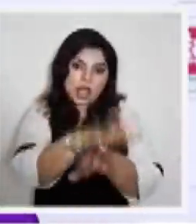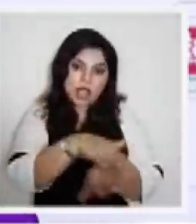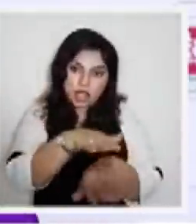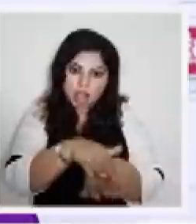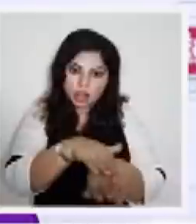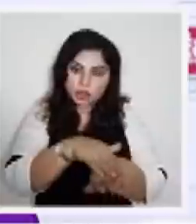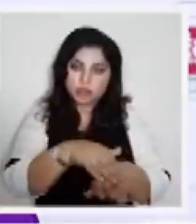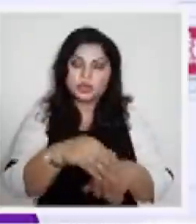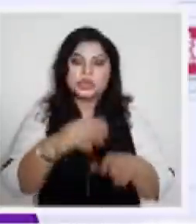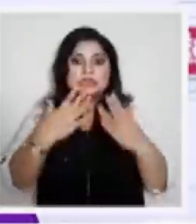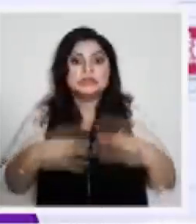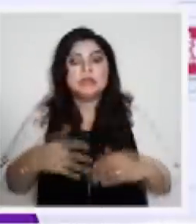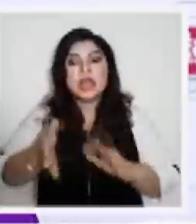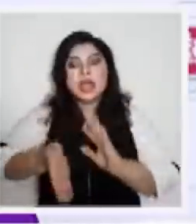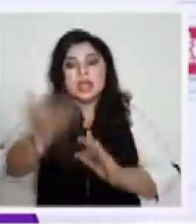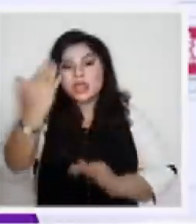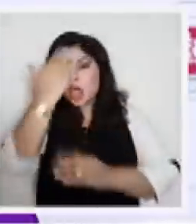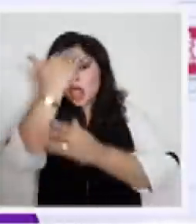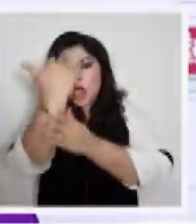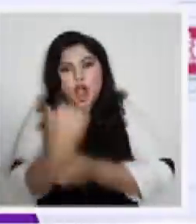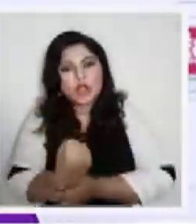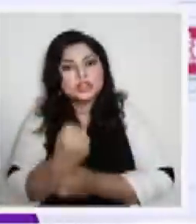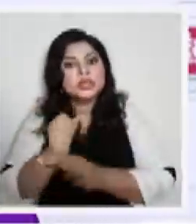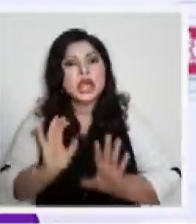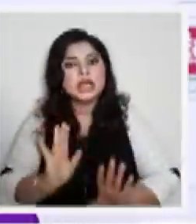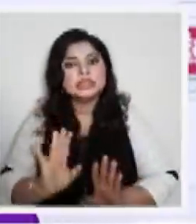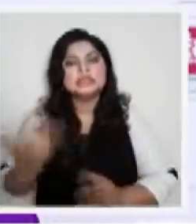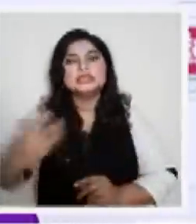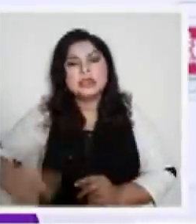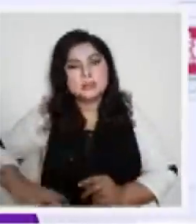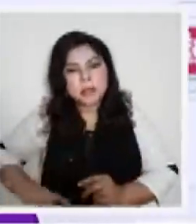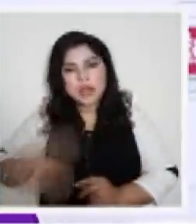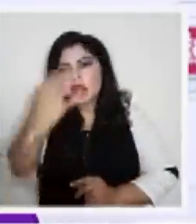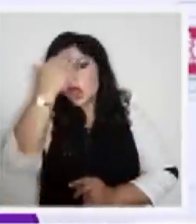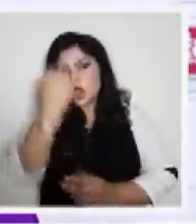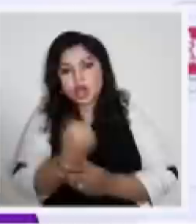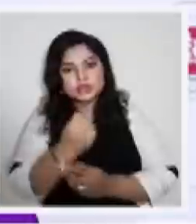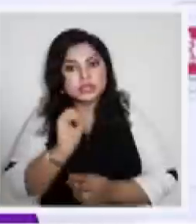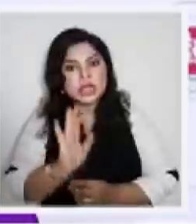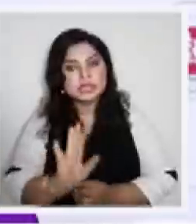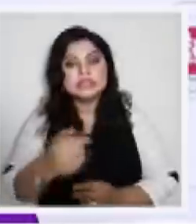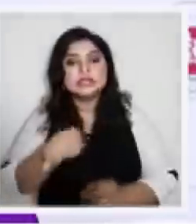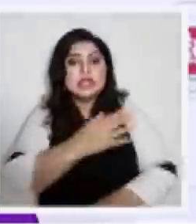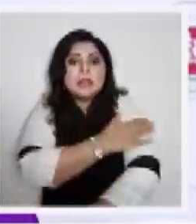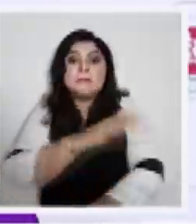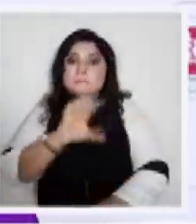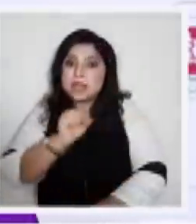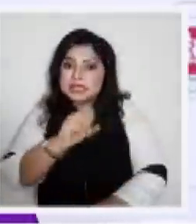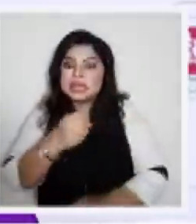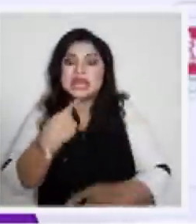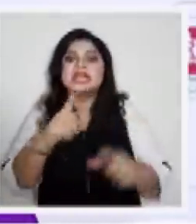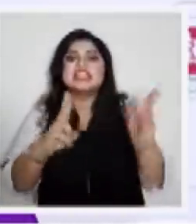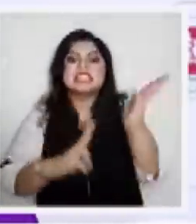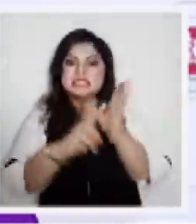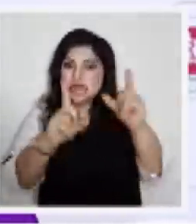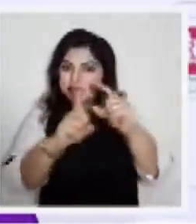পরিবারের শিশু এবং বয়োজ্যেষ্ঠদের প্রতি বিশেষভাবে খেয়াল রাখবেন, যারা দীর্ঘদিন ধরে দীর্ঘমেয়াদী অসুখ